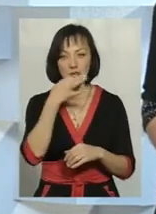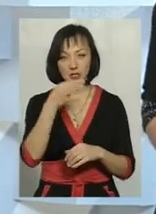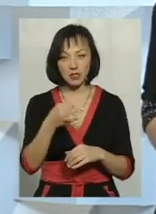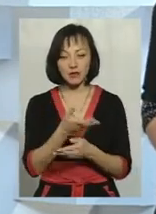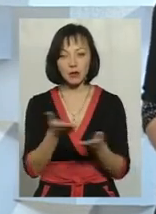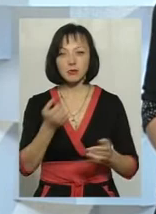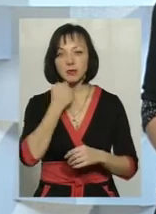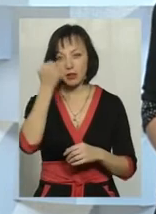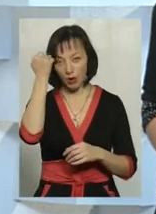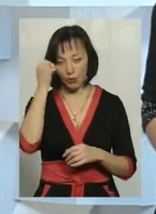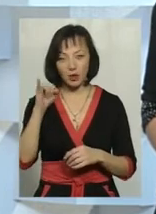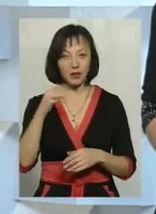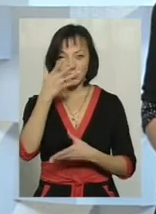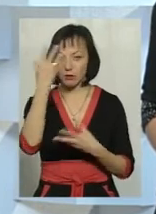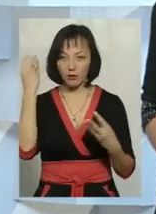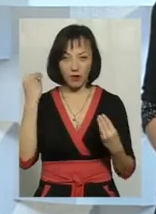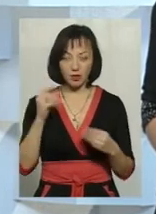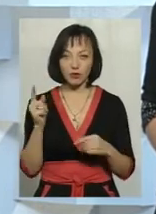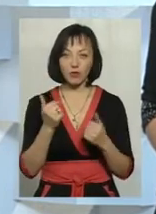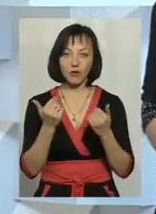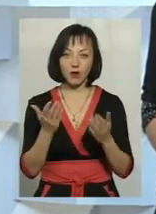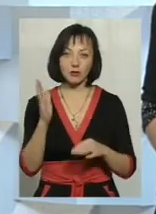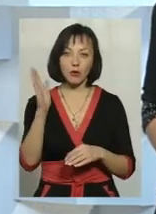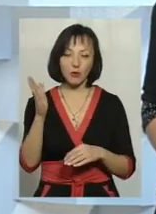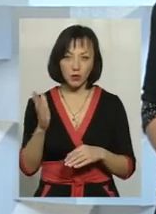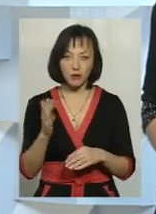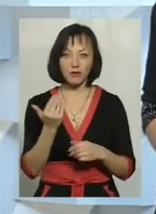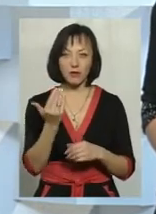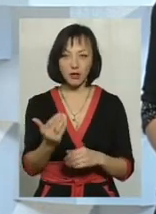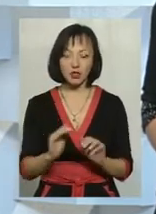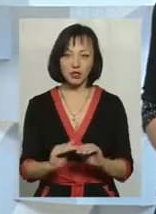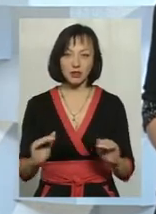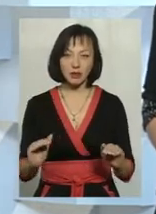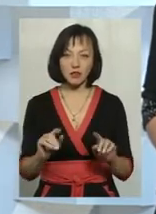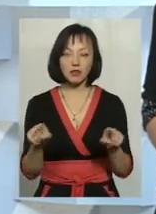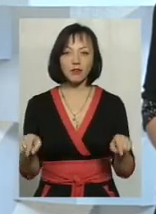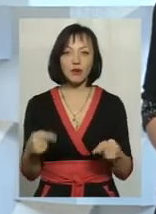вам дякую і не забувайте, що ваше майбутнє і майбутнє ваших дітей